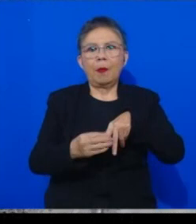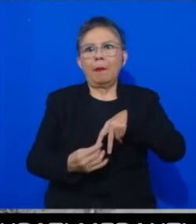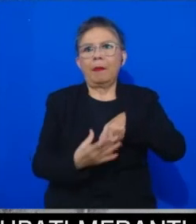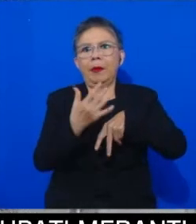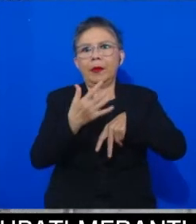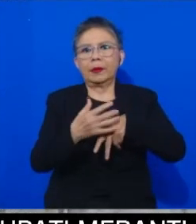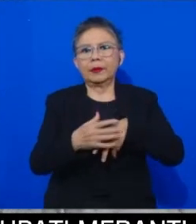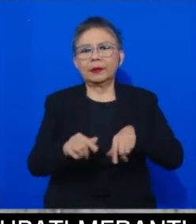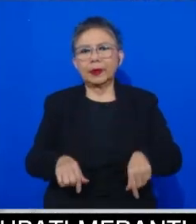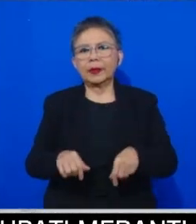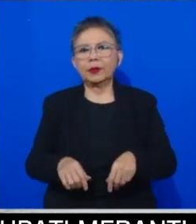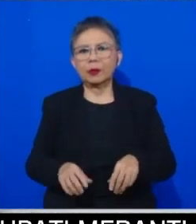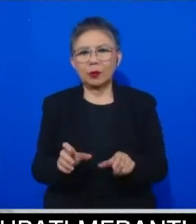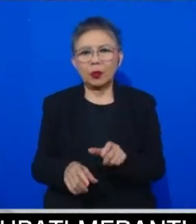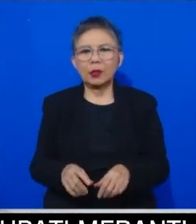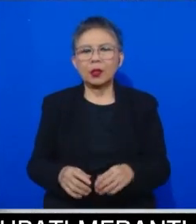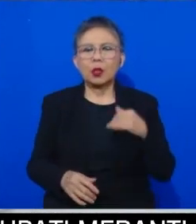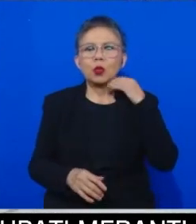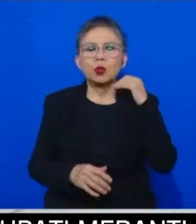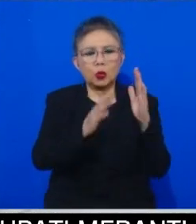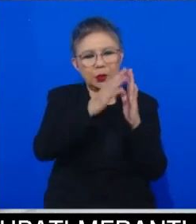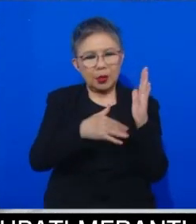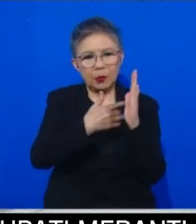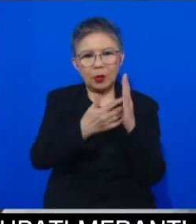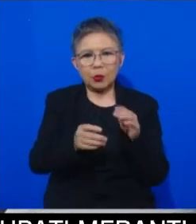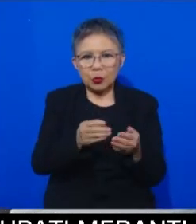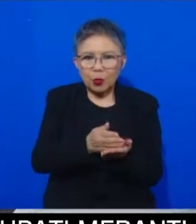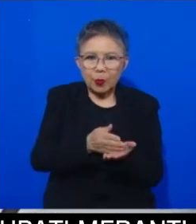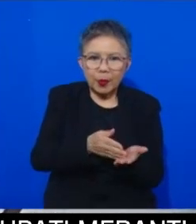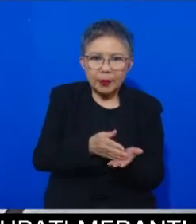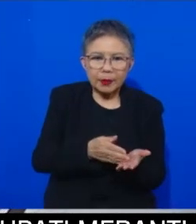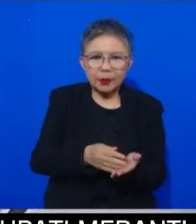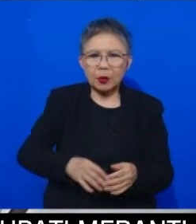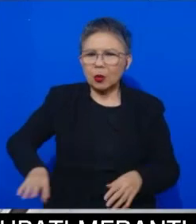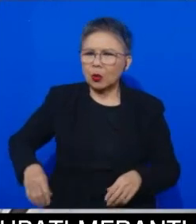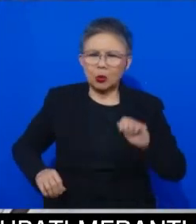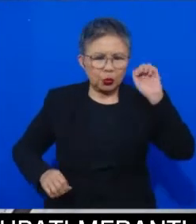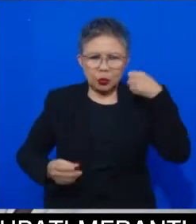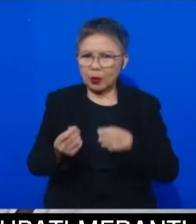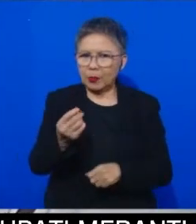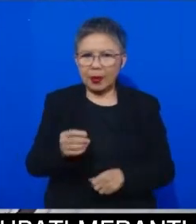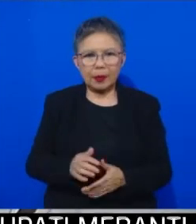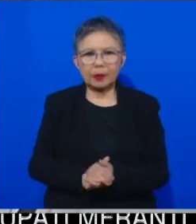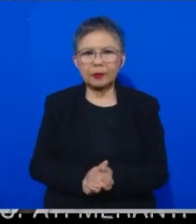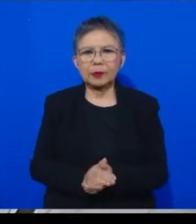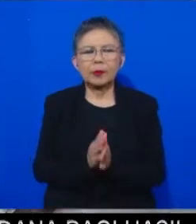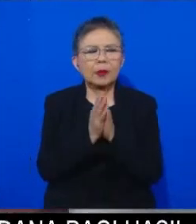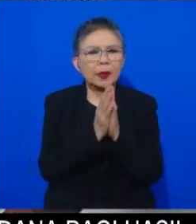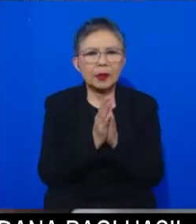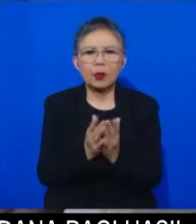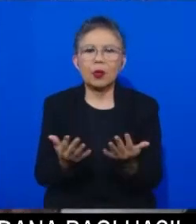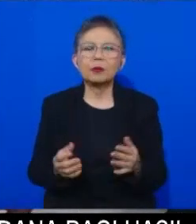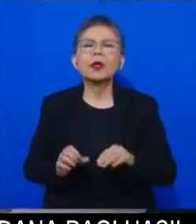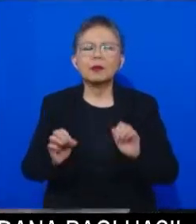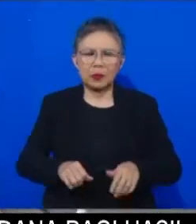remaja GJ masih menunggu jadwal operasi karena luka bakarnya. Sementara keluarga GJ kesulitan biaya. Keluarga GJ pun berharap ada yang